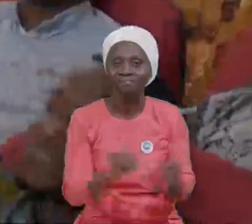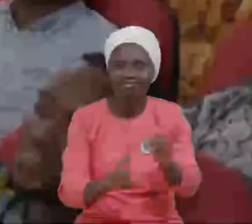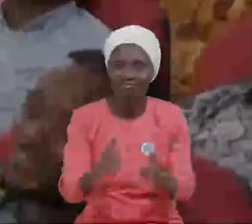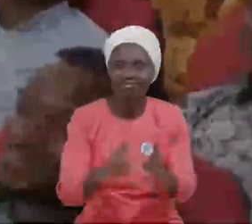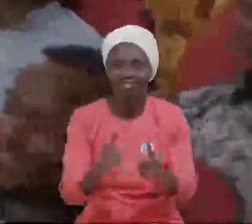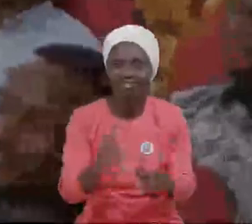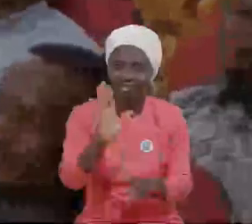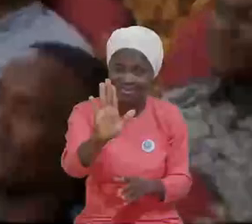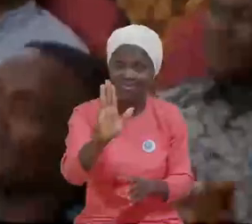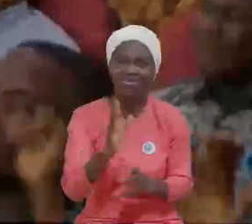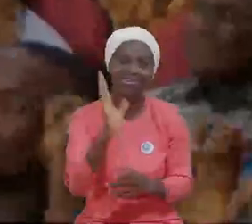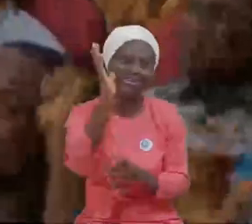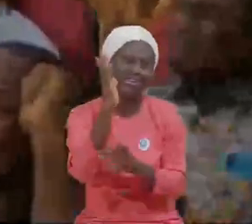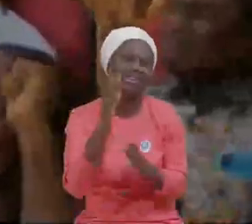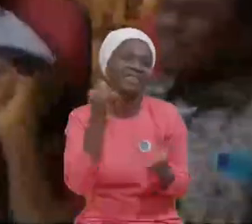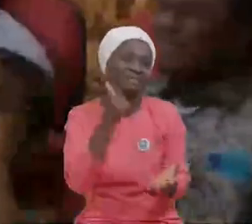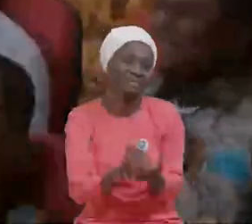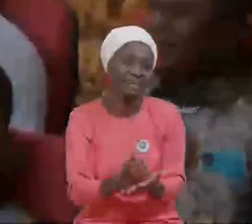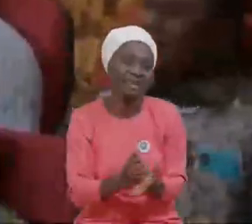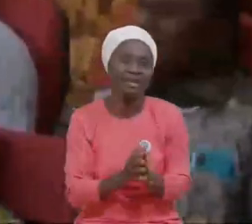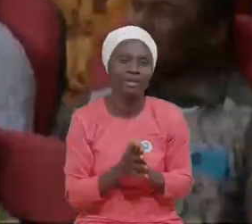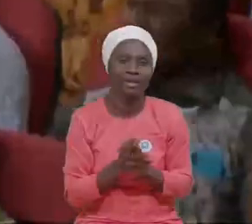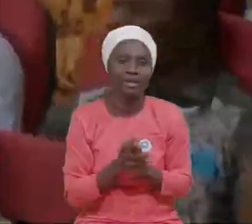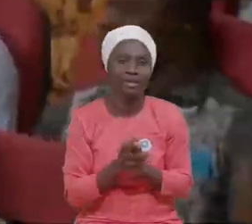Où es-tu là-bas? Amen.